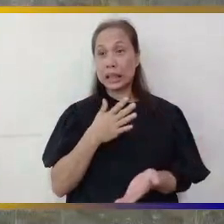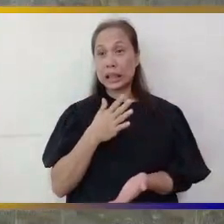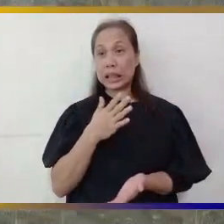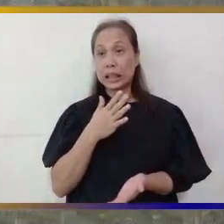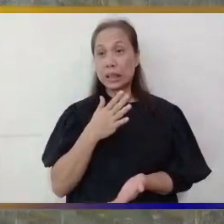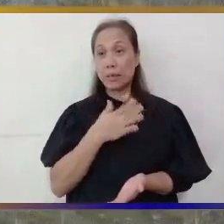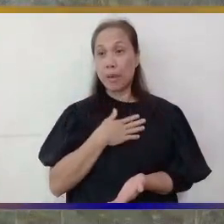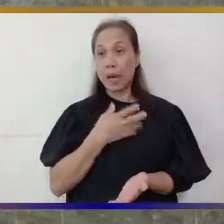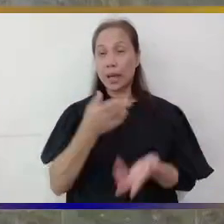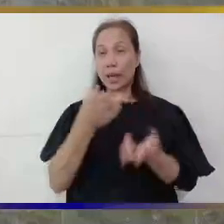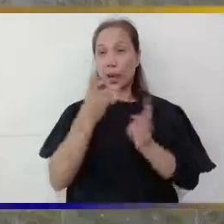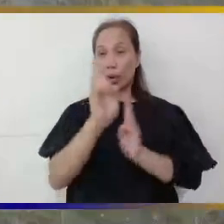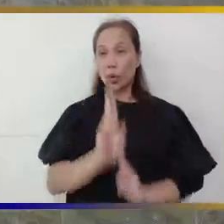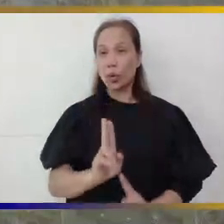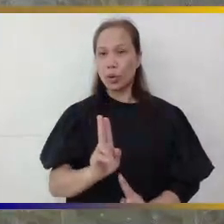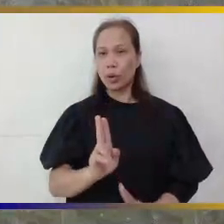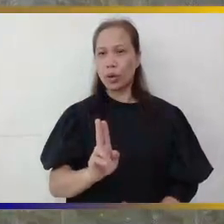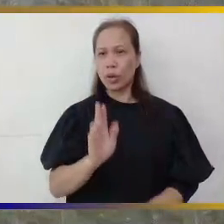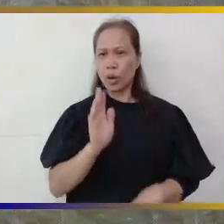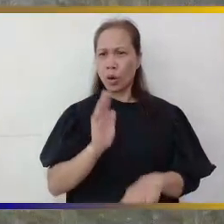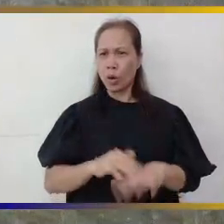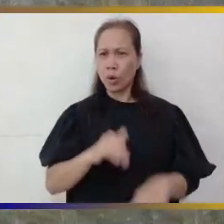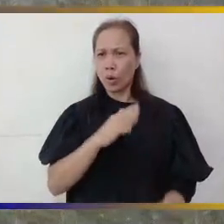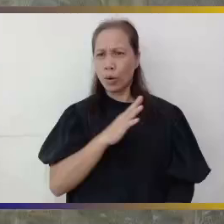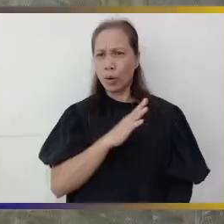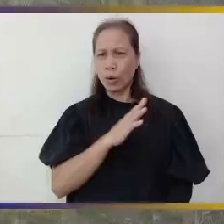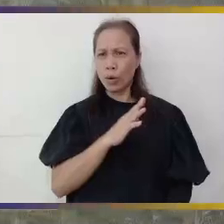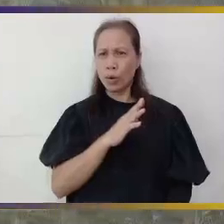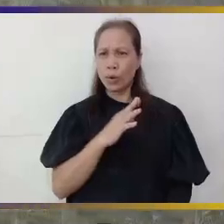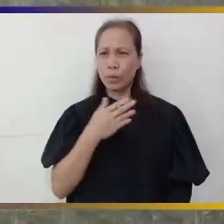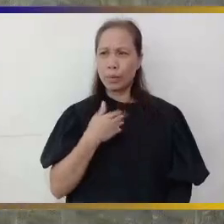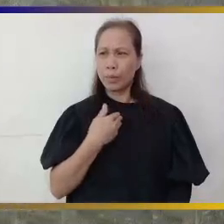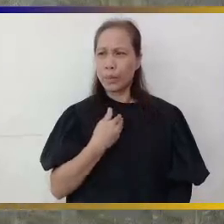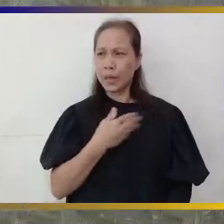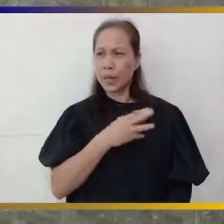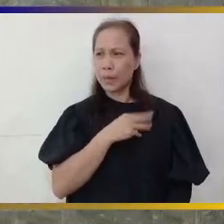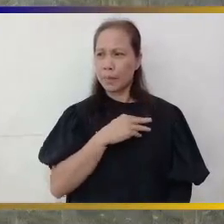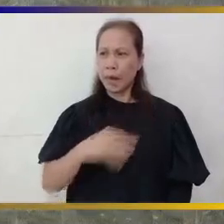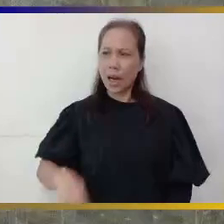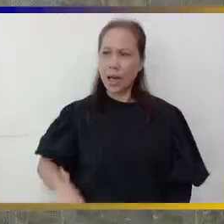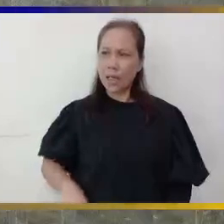Master pero bakit hindi malaman kayo nagkakaroon ng fear sa